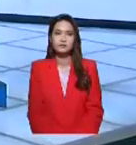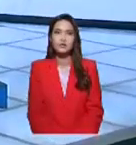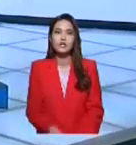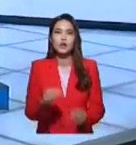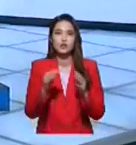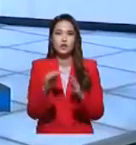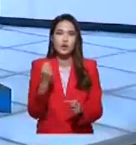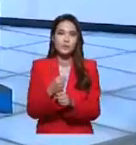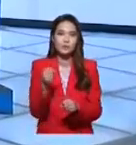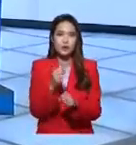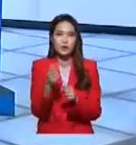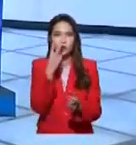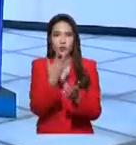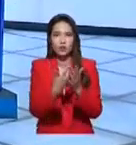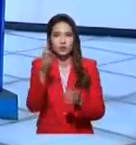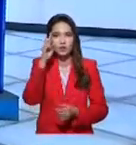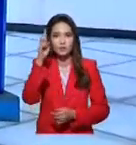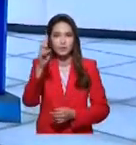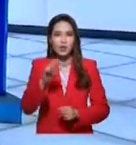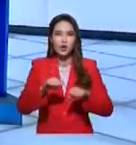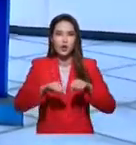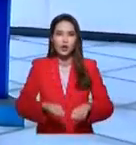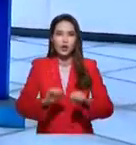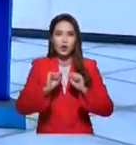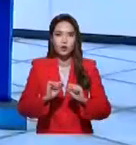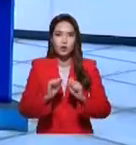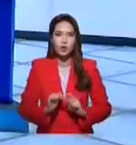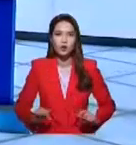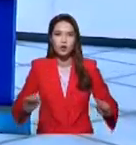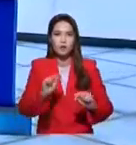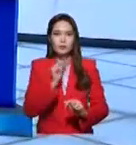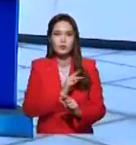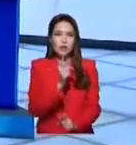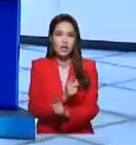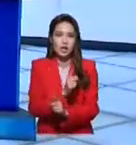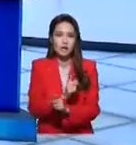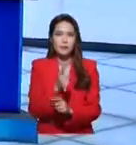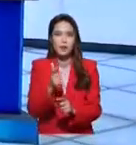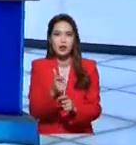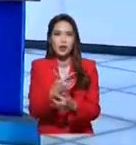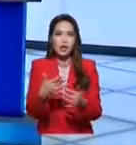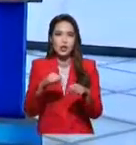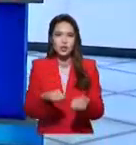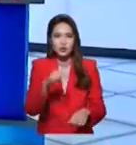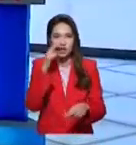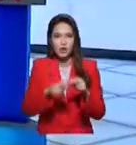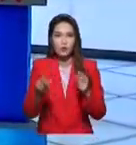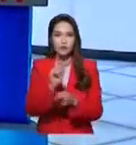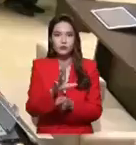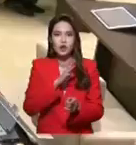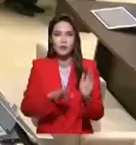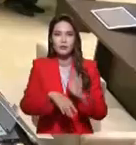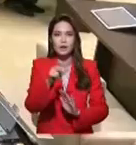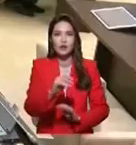Тұрмыстық зорлық-зомбылық көрсеткендерге мемлекеттік және құқық қорғау органдарында жұмыс істеуге тыйым салып, қару алу құқығынан айыру керек. Сенат депутаты